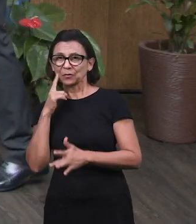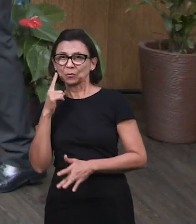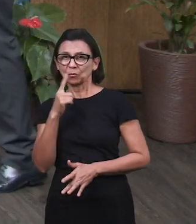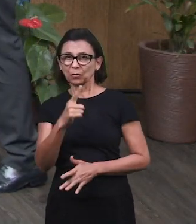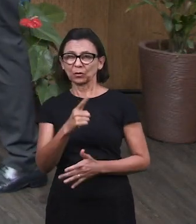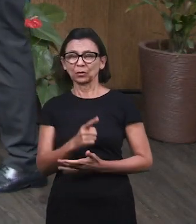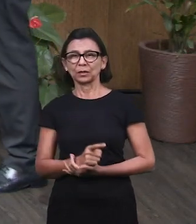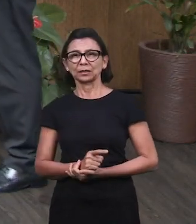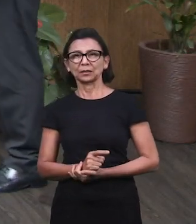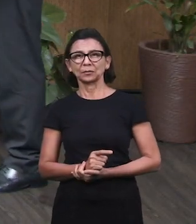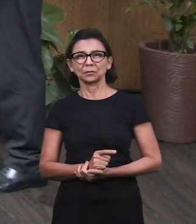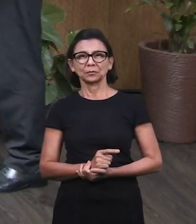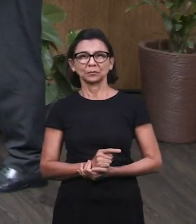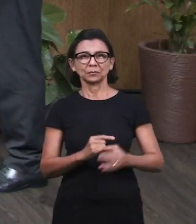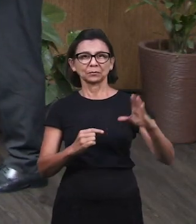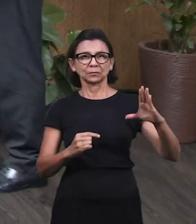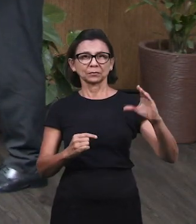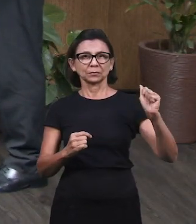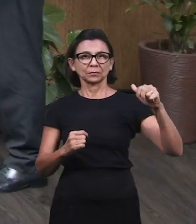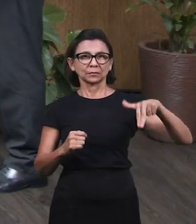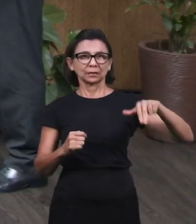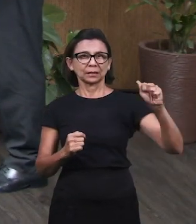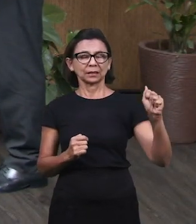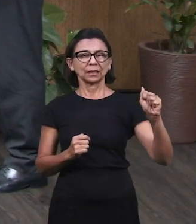Ce sont des images actuelles.